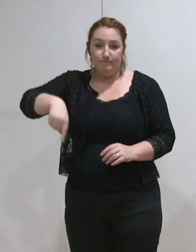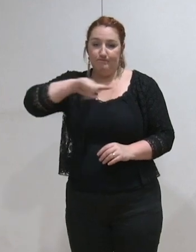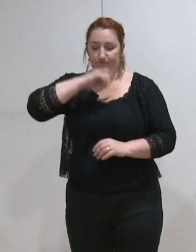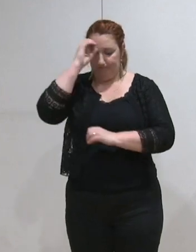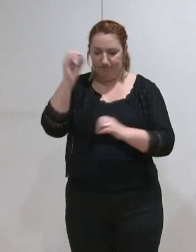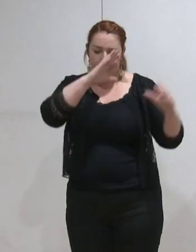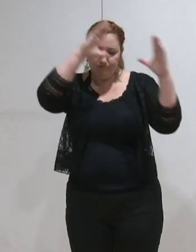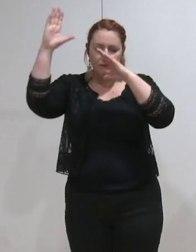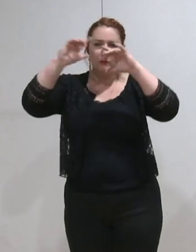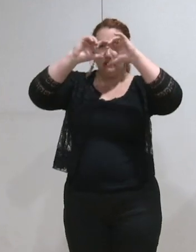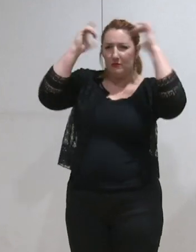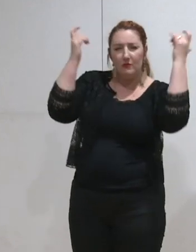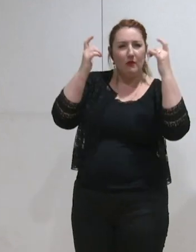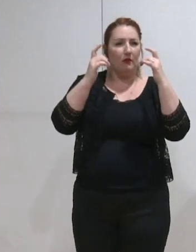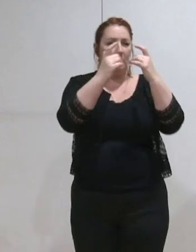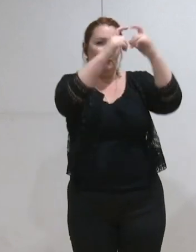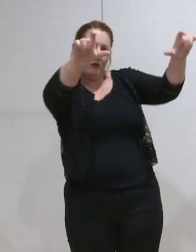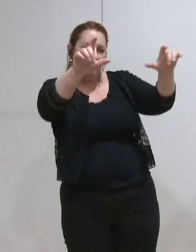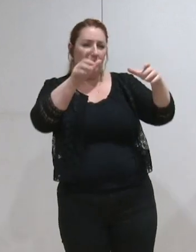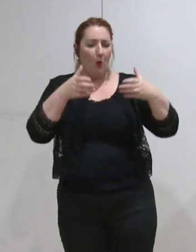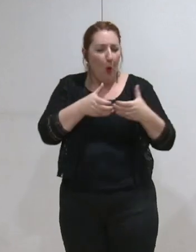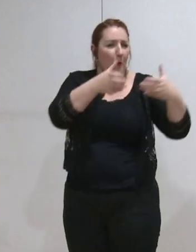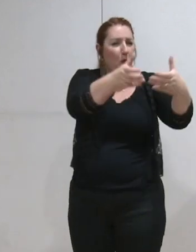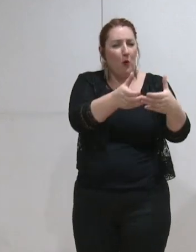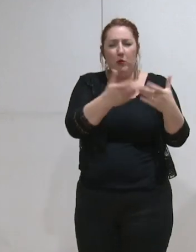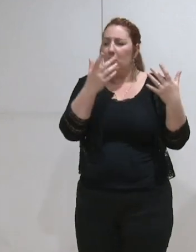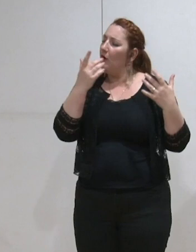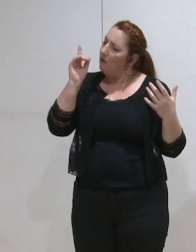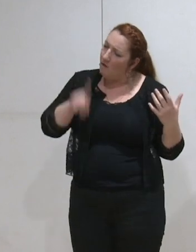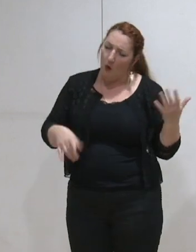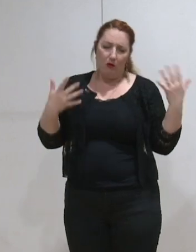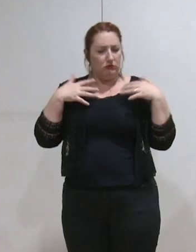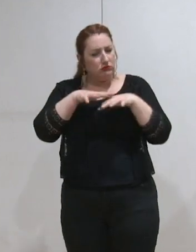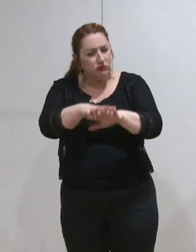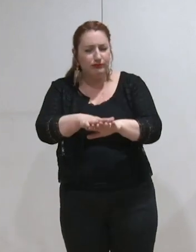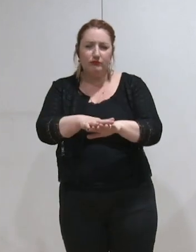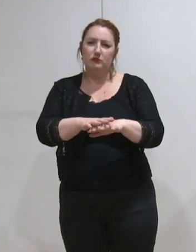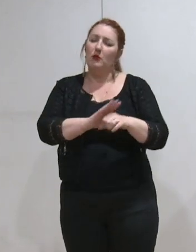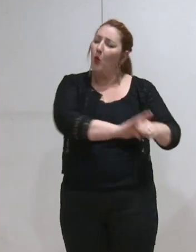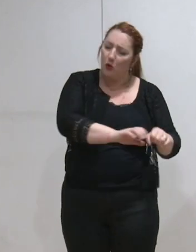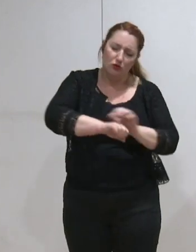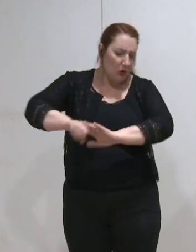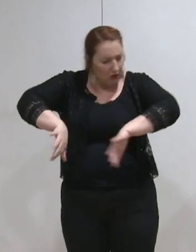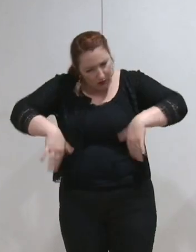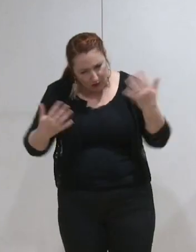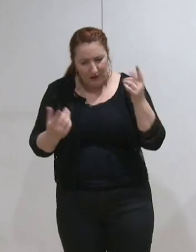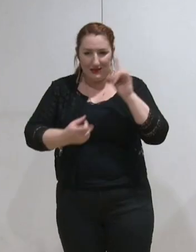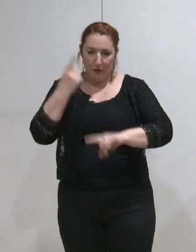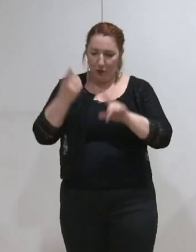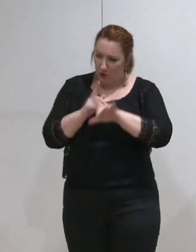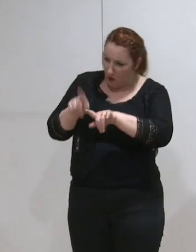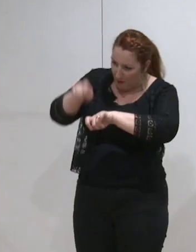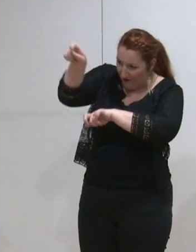étiquettes sans a priori de travailler ensemble sur une évaluation objective des moyens déployés sur les